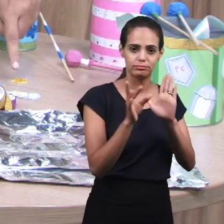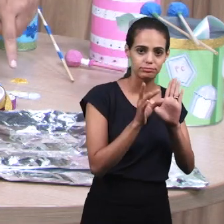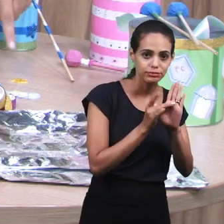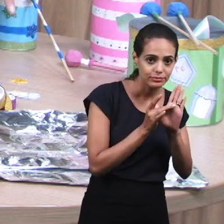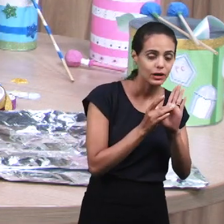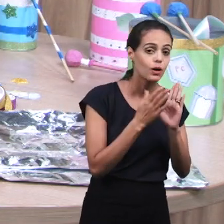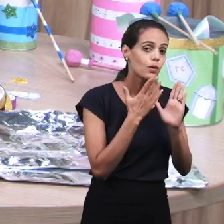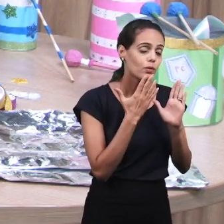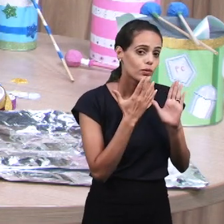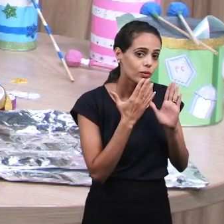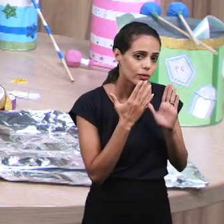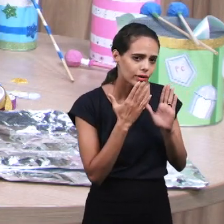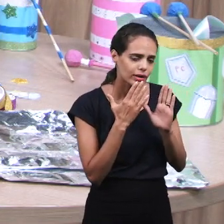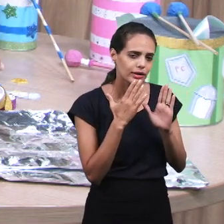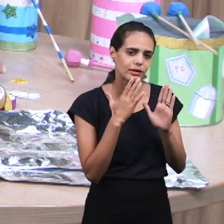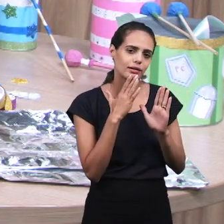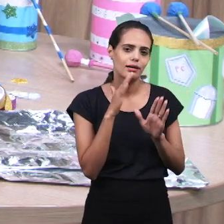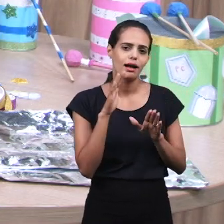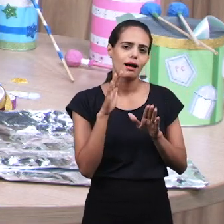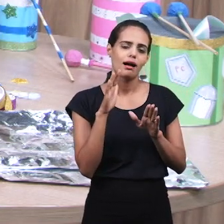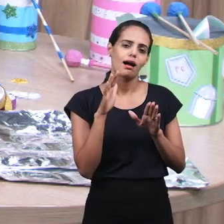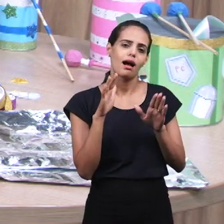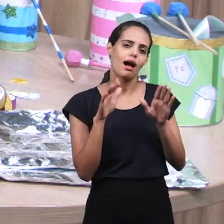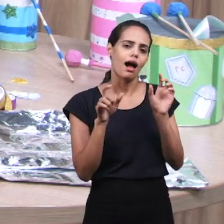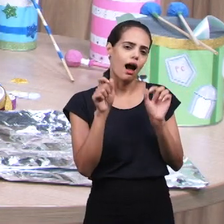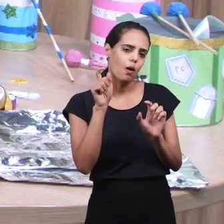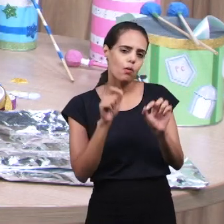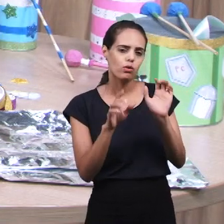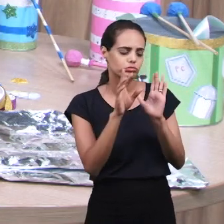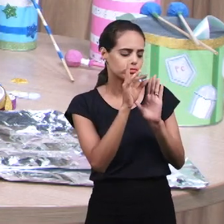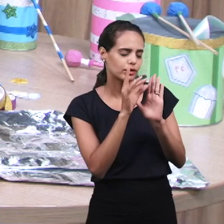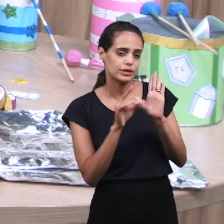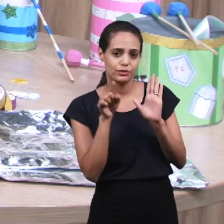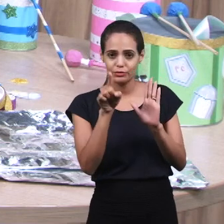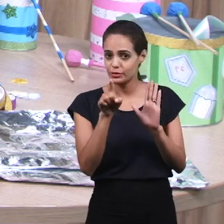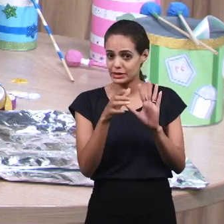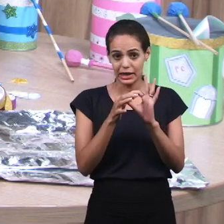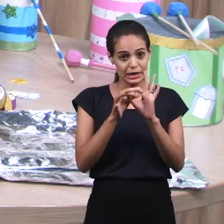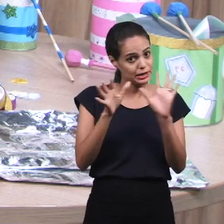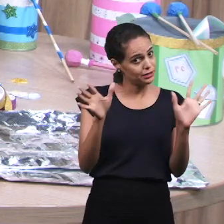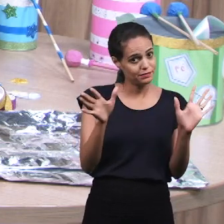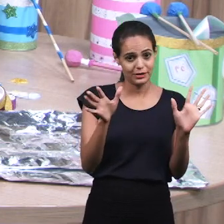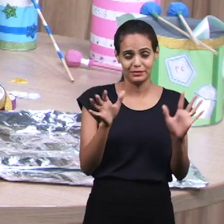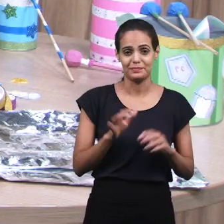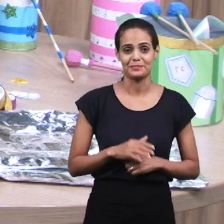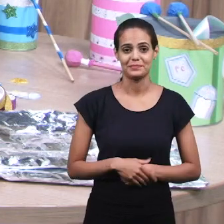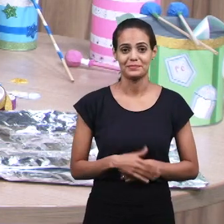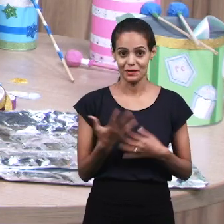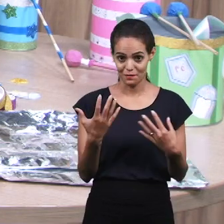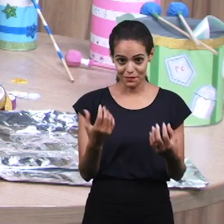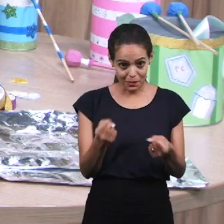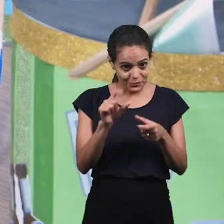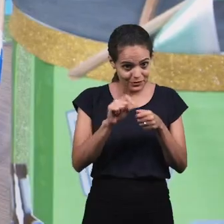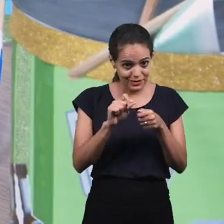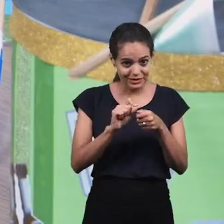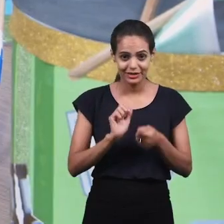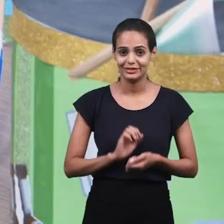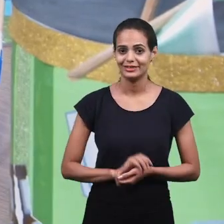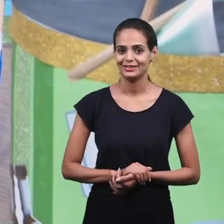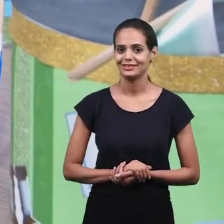fitte colorée et mettre quelques adhésifs. Vous pouvez faire comme vous souhaitez. On va